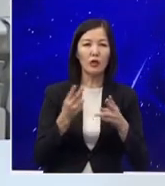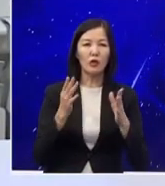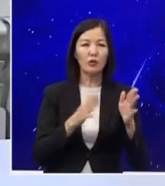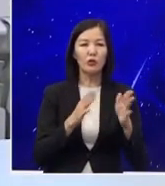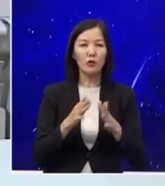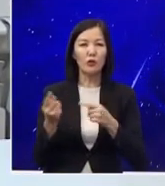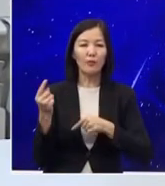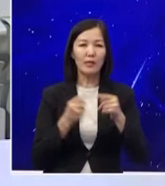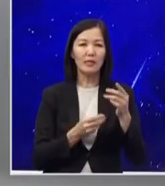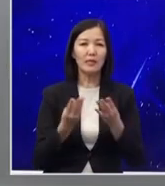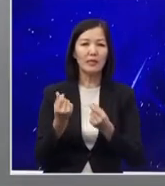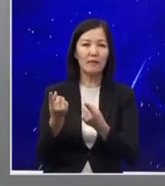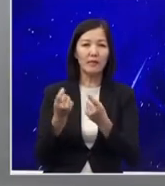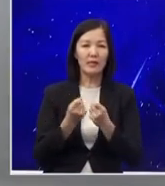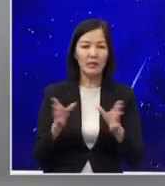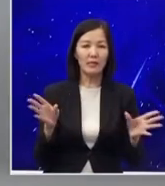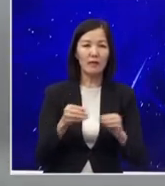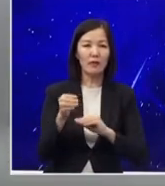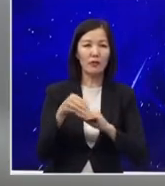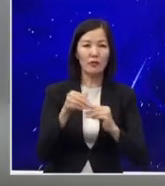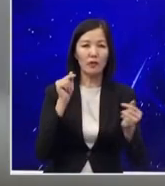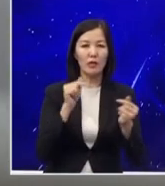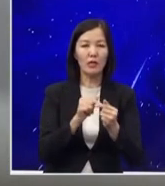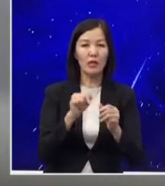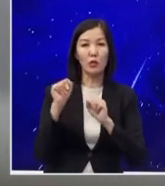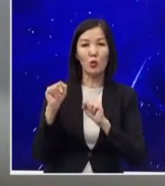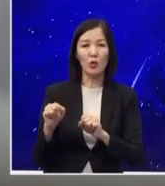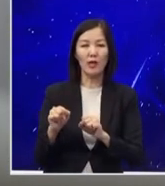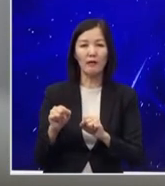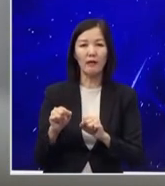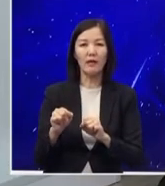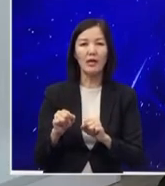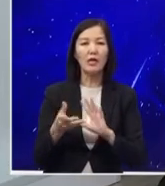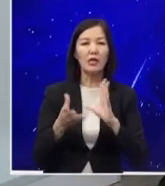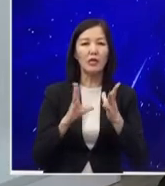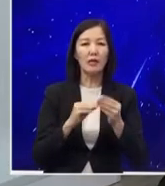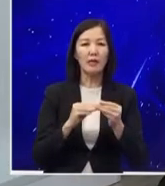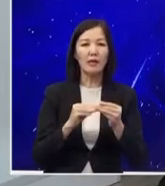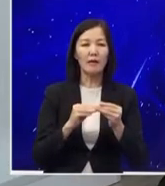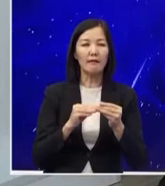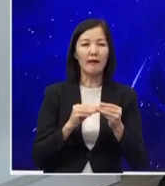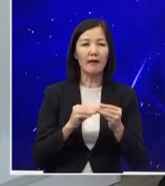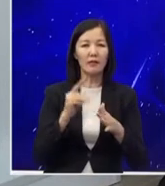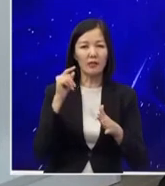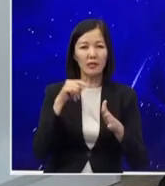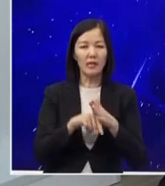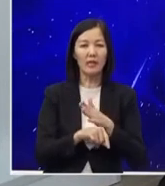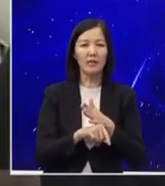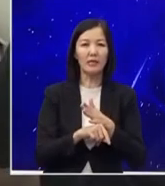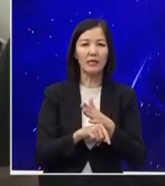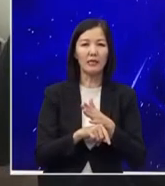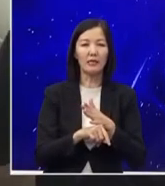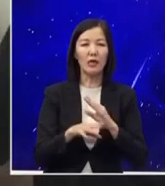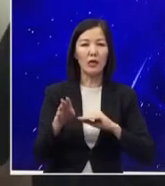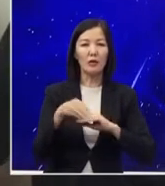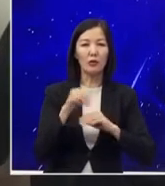асуда. Яғни жүйе бизнес пен инвестицияны сыбайлас жемқорлықтан қорғайды. Жалпы айтқанда тамырын тереңге жайған